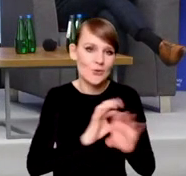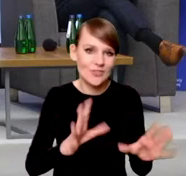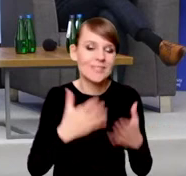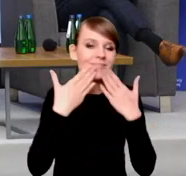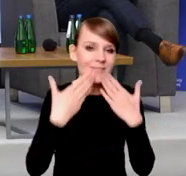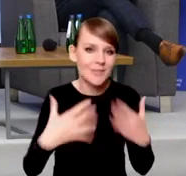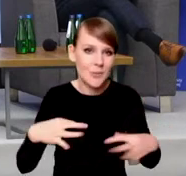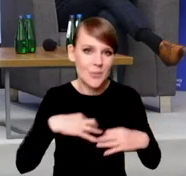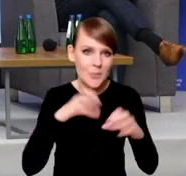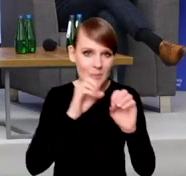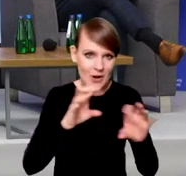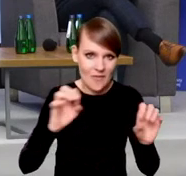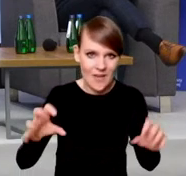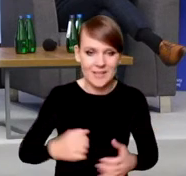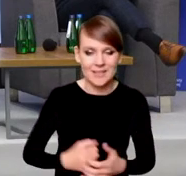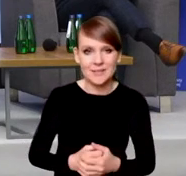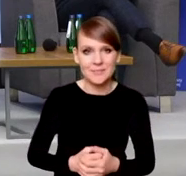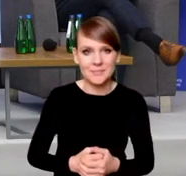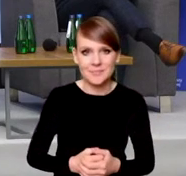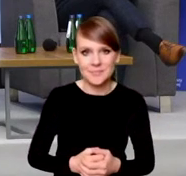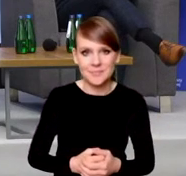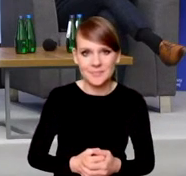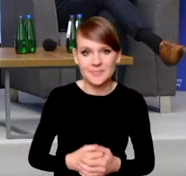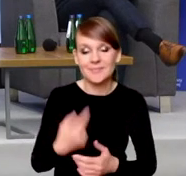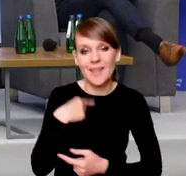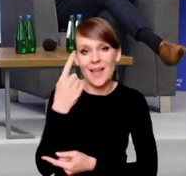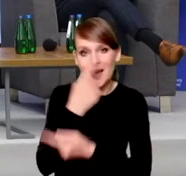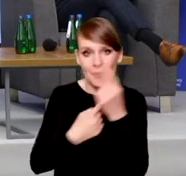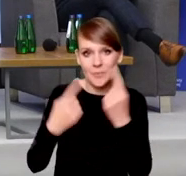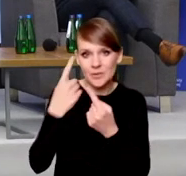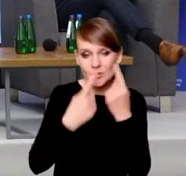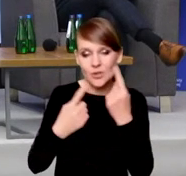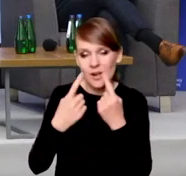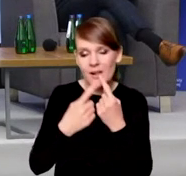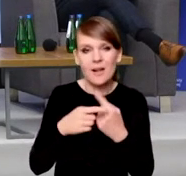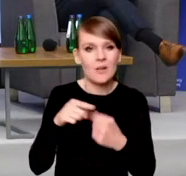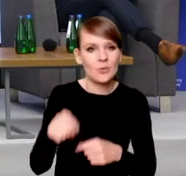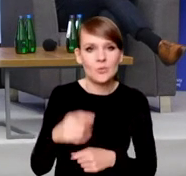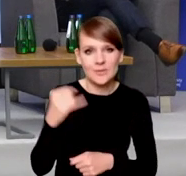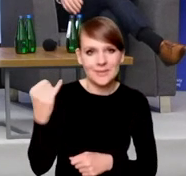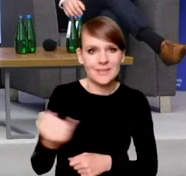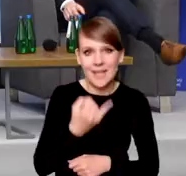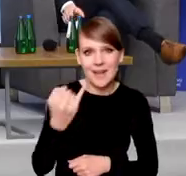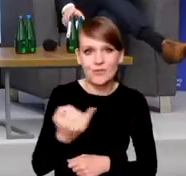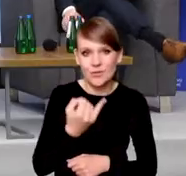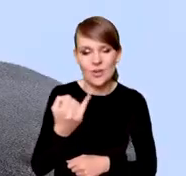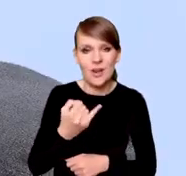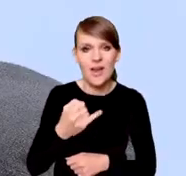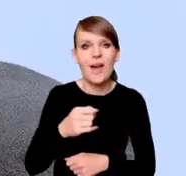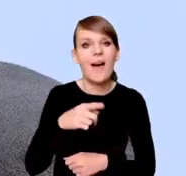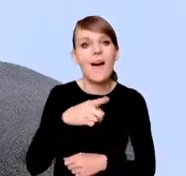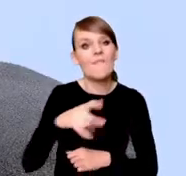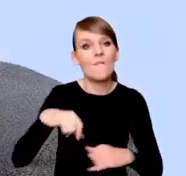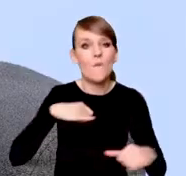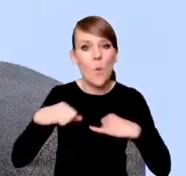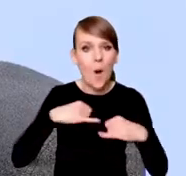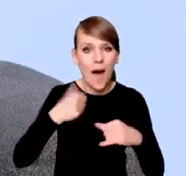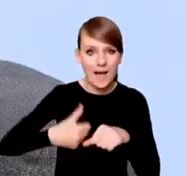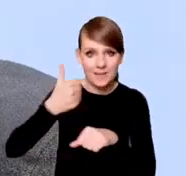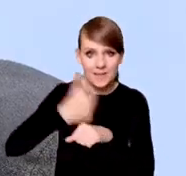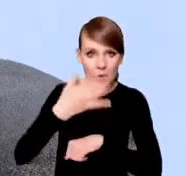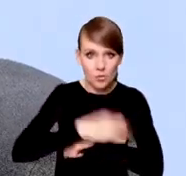profesor. Myślę, że zawsze władze uczelni powinny być